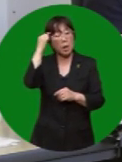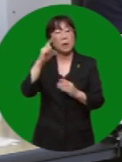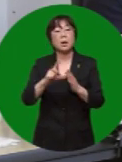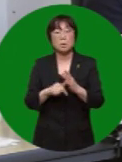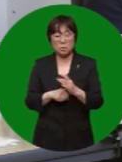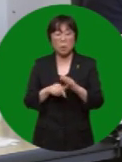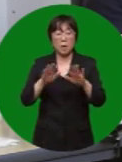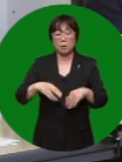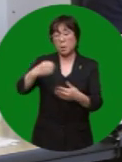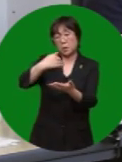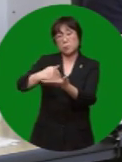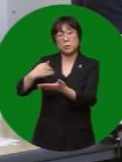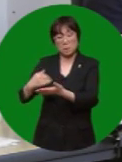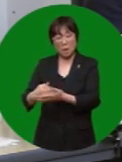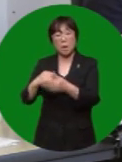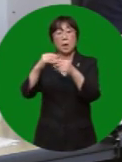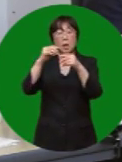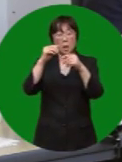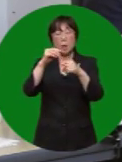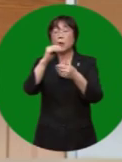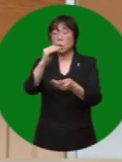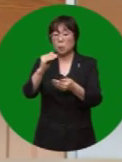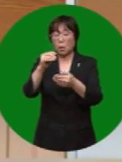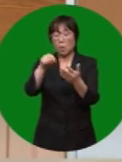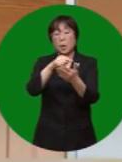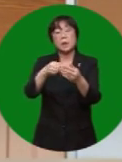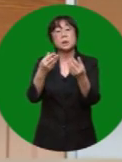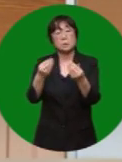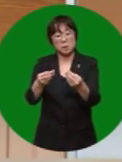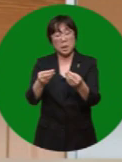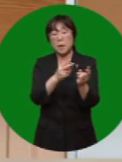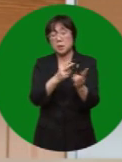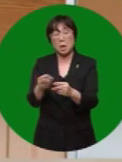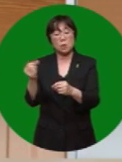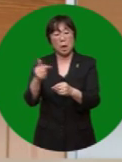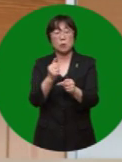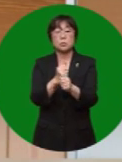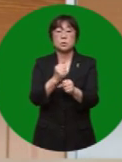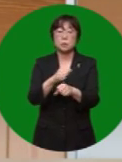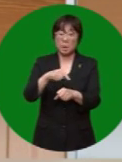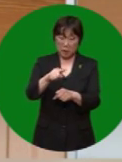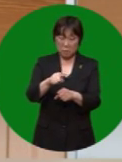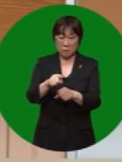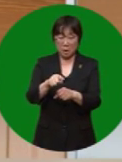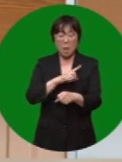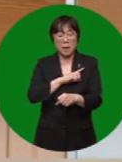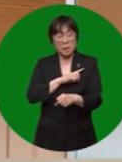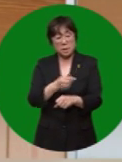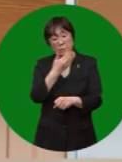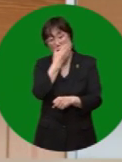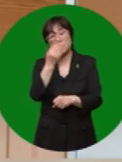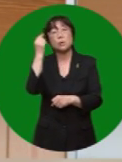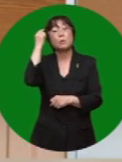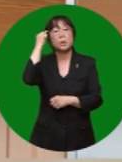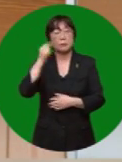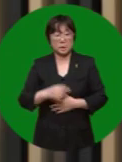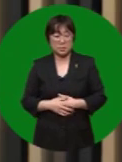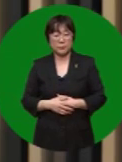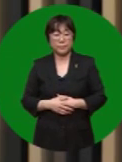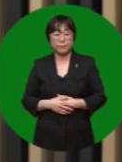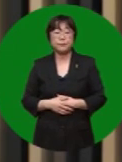、今おっしゃっていただいた点をクリアをして、その制度を早く作り上げるということがまず第一だと思います